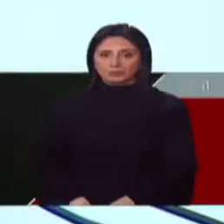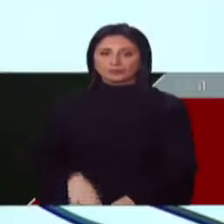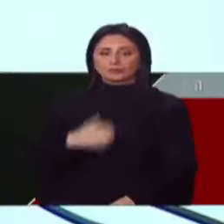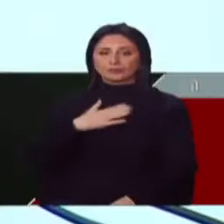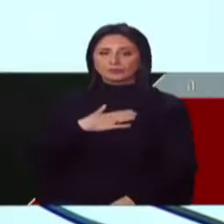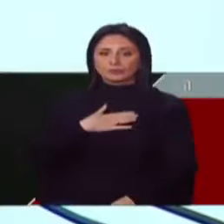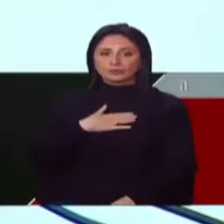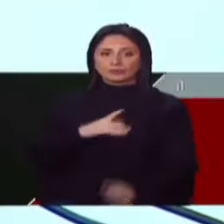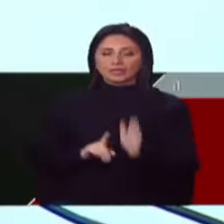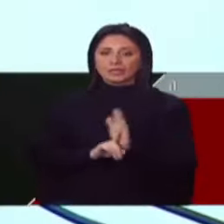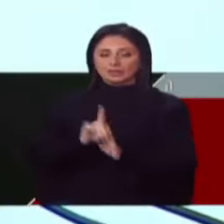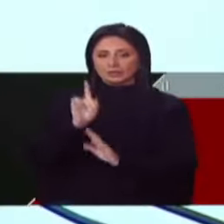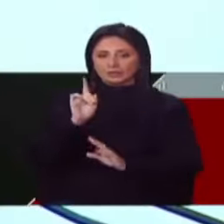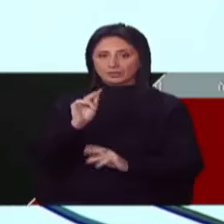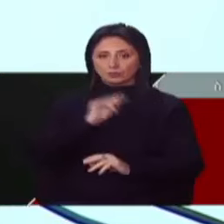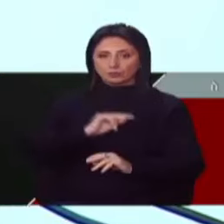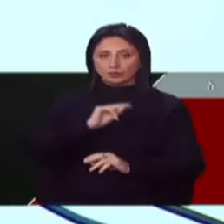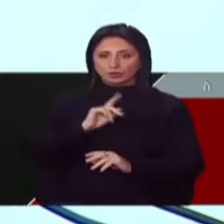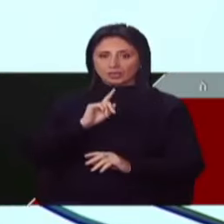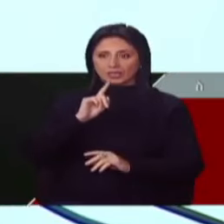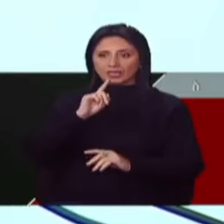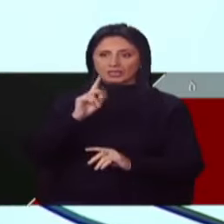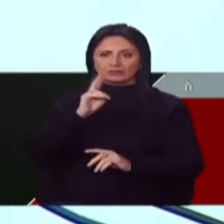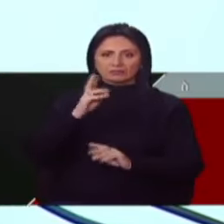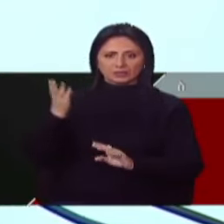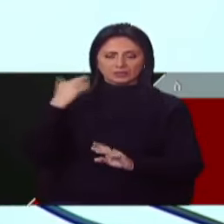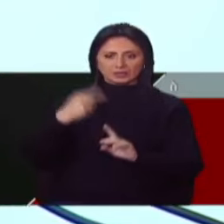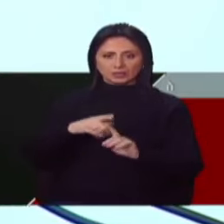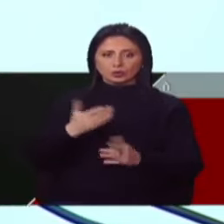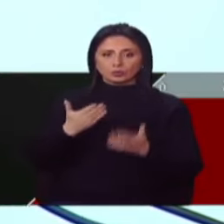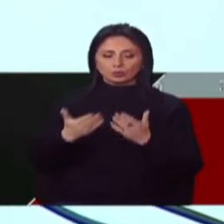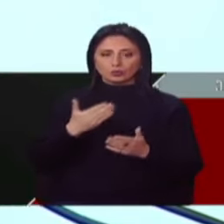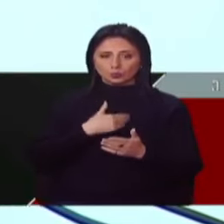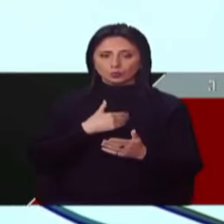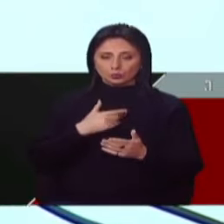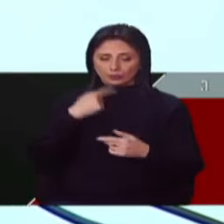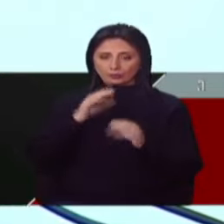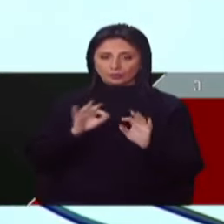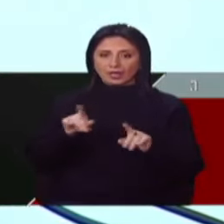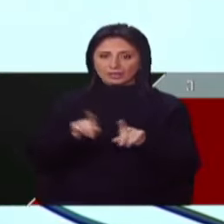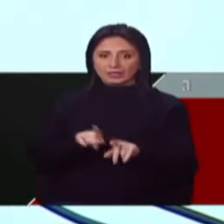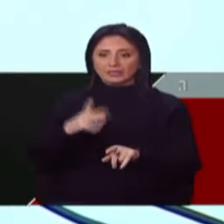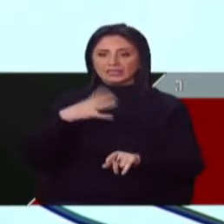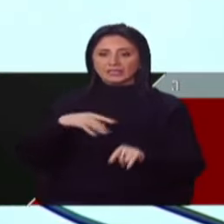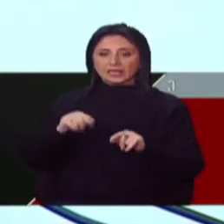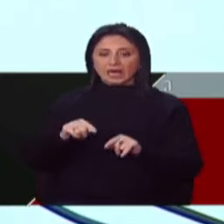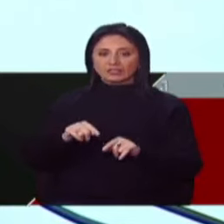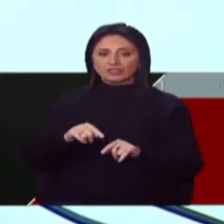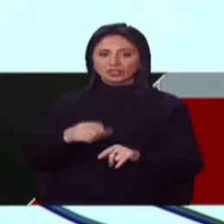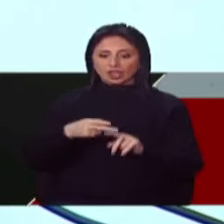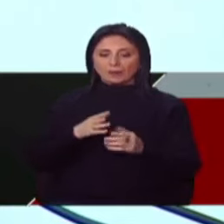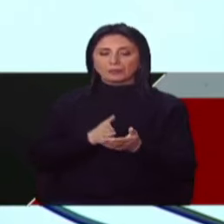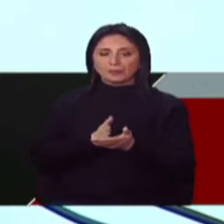Ჩვენ დავიწყეთ მუშაობა წლების წინ, თუმცა უნდა აღინიშნოს ისიც, რომ საქართველოში